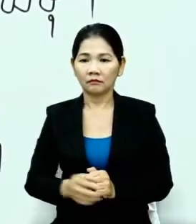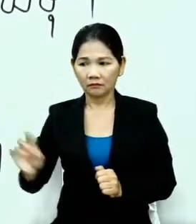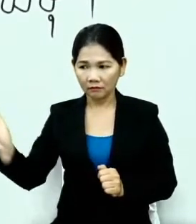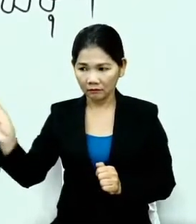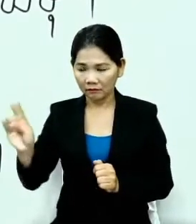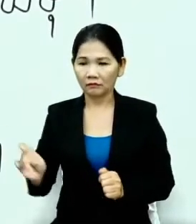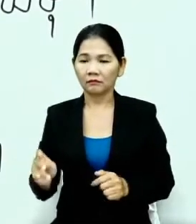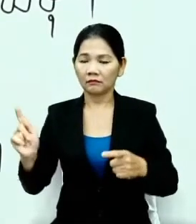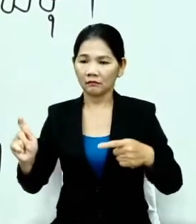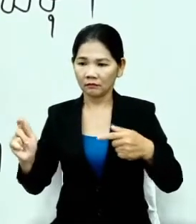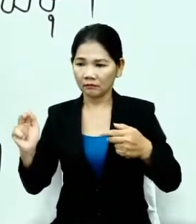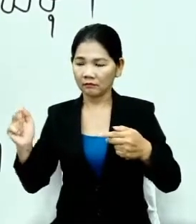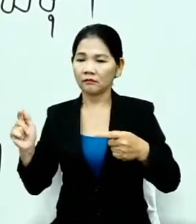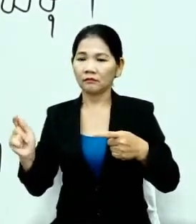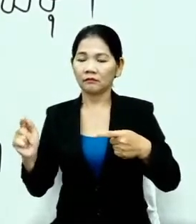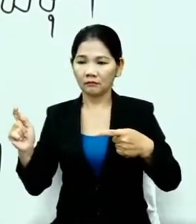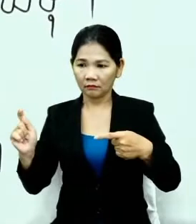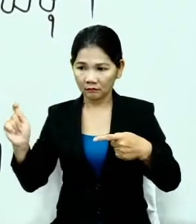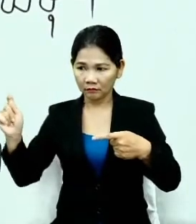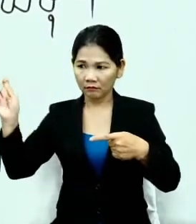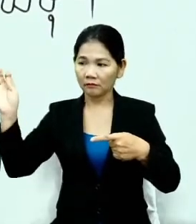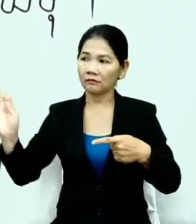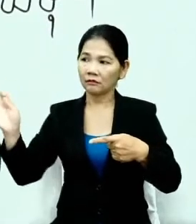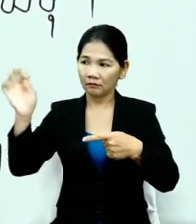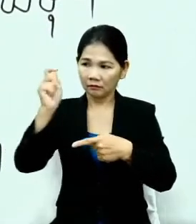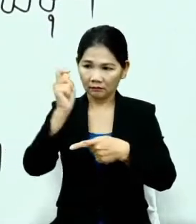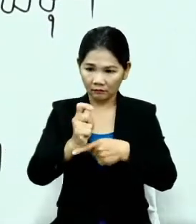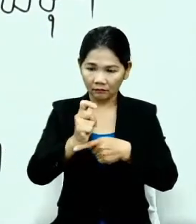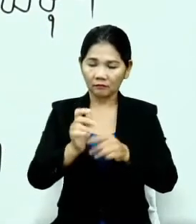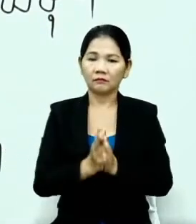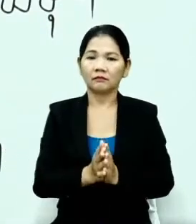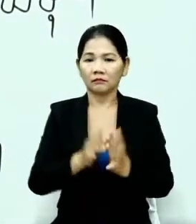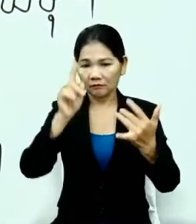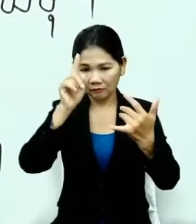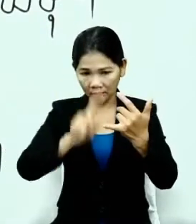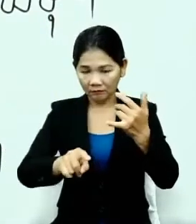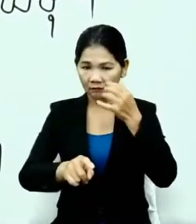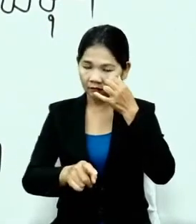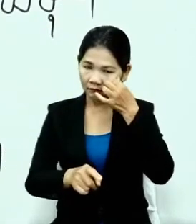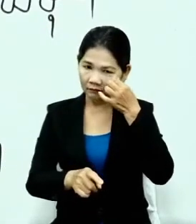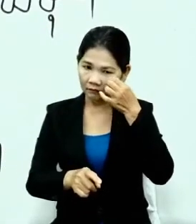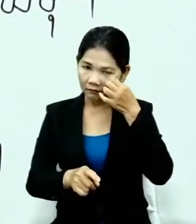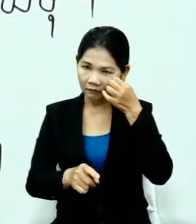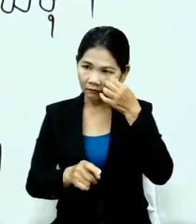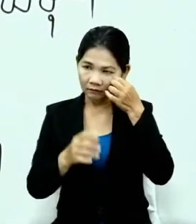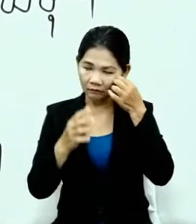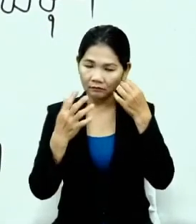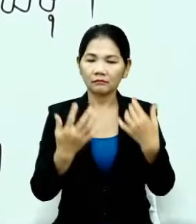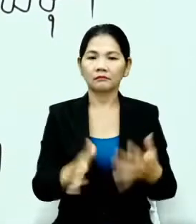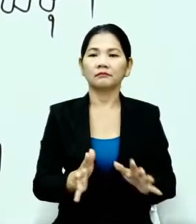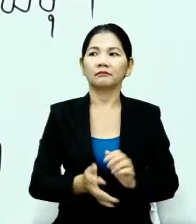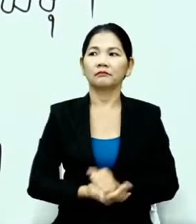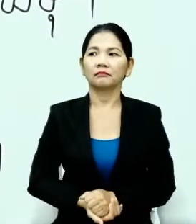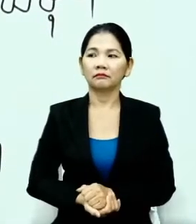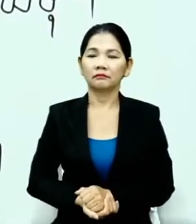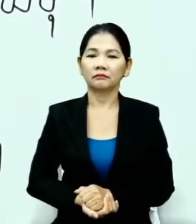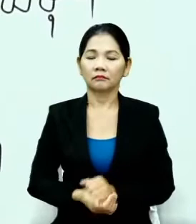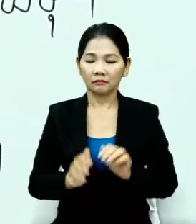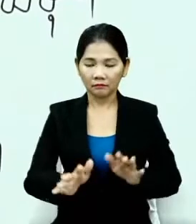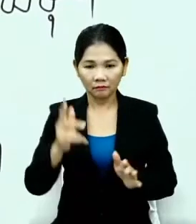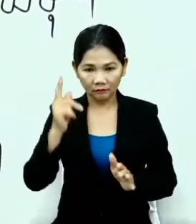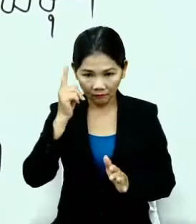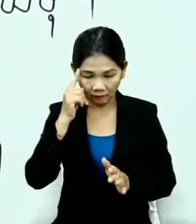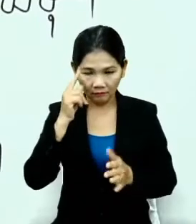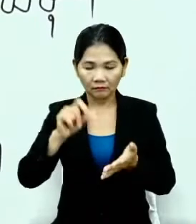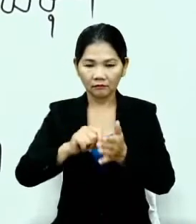sát tùm lỡ trong chờ chà chẳng còn bán sắc xa cho mùi nạ cư rùi rùi hái cha con các bạn